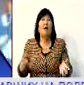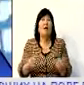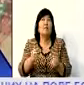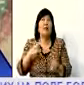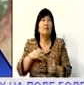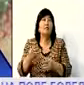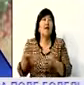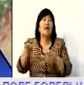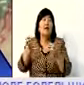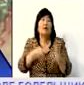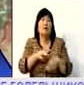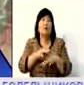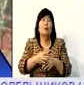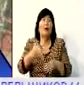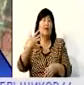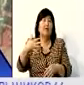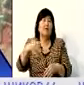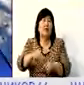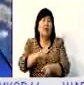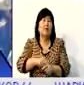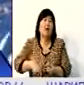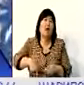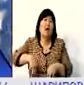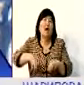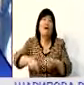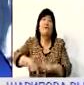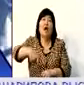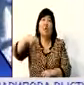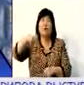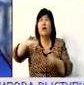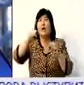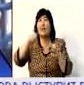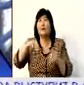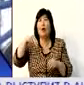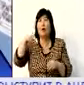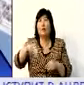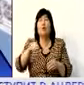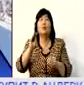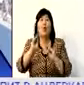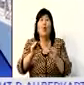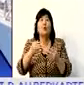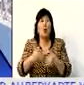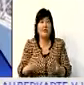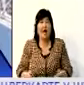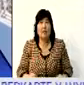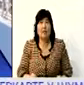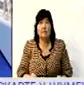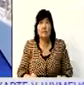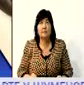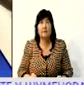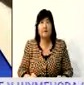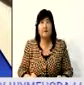пришлось эвакуировать их с помощью 50-метрового автоподъемника и специального спускового устройства.